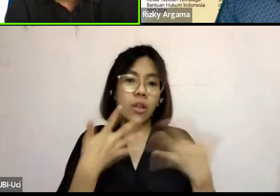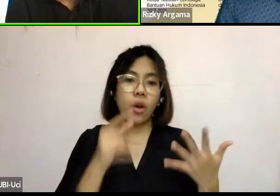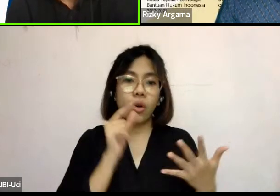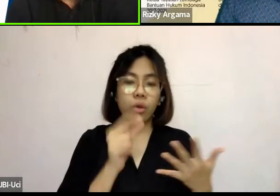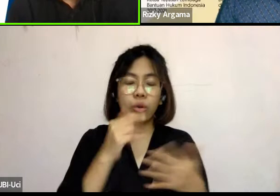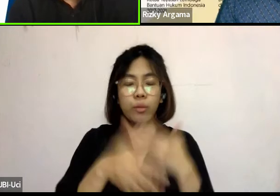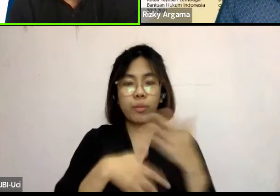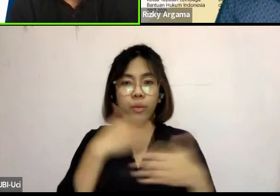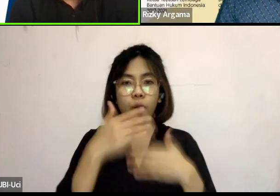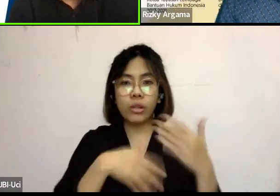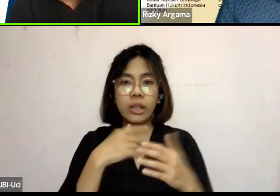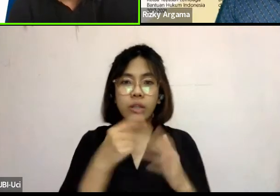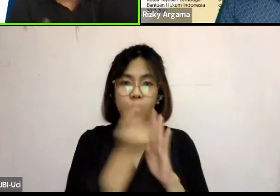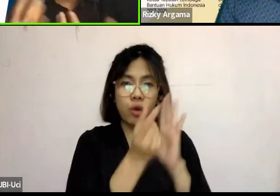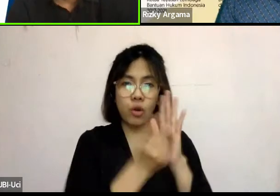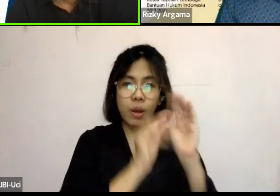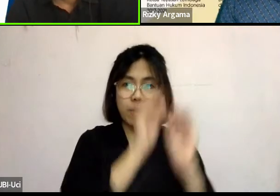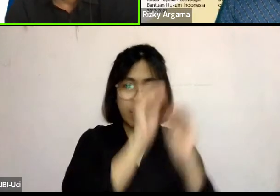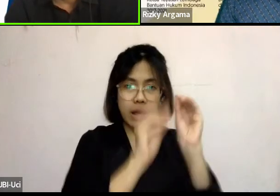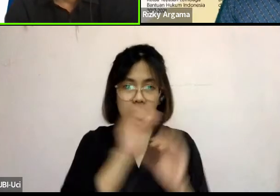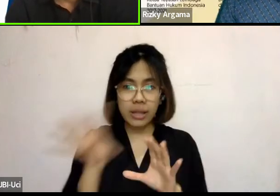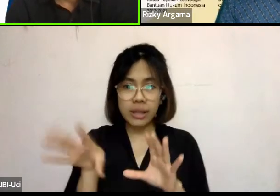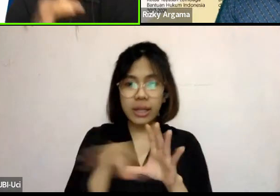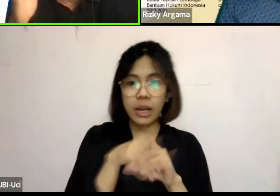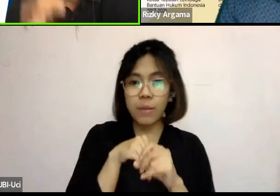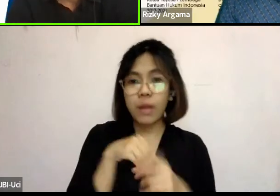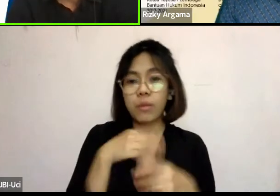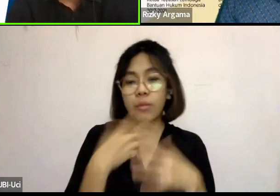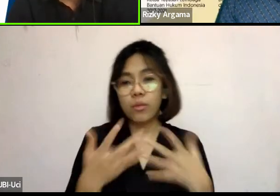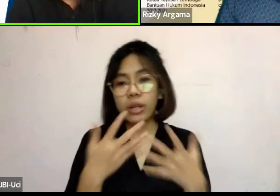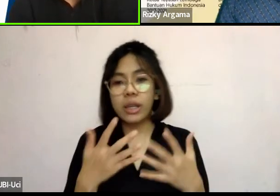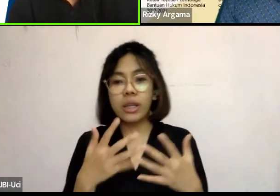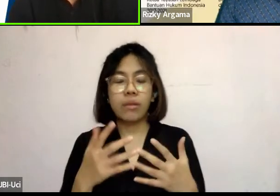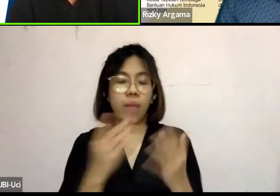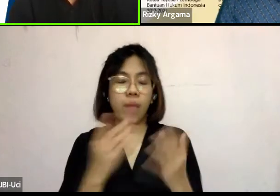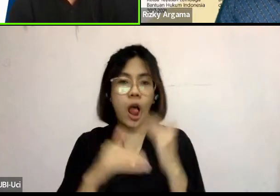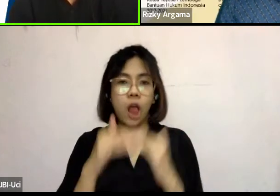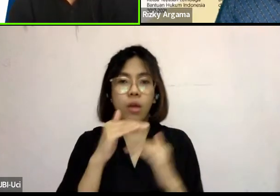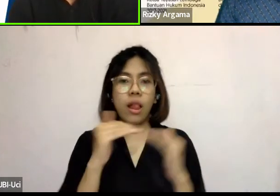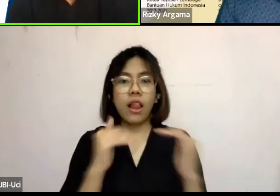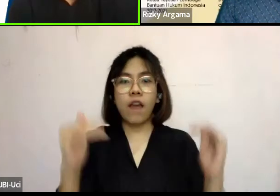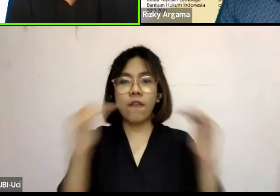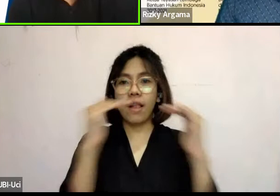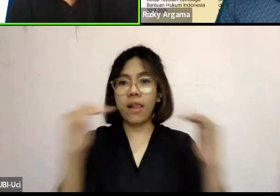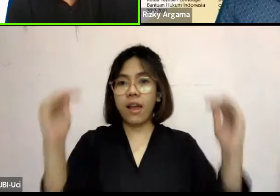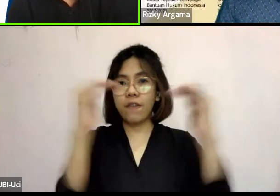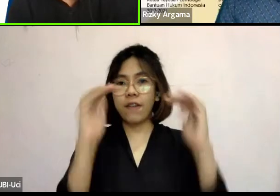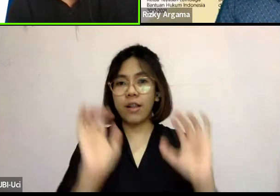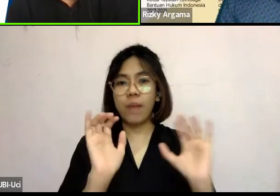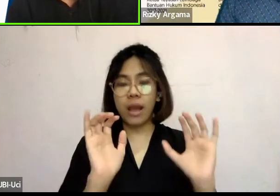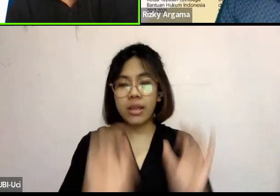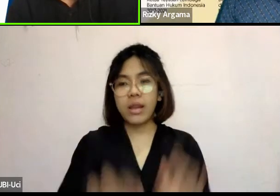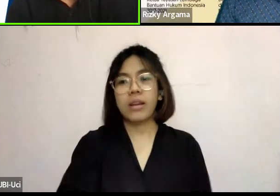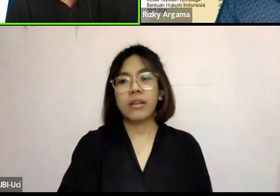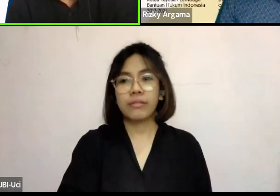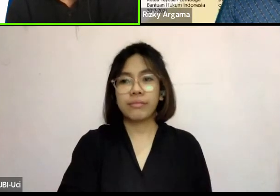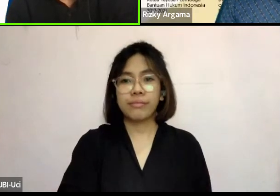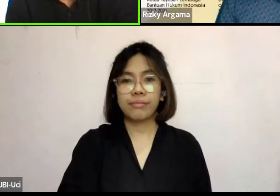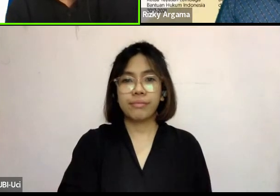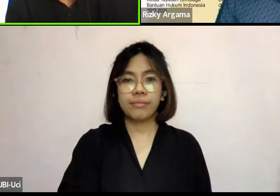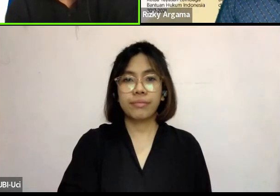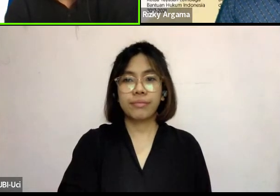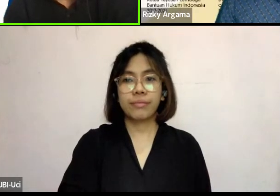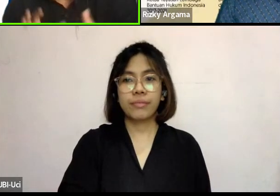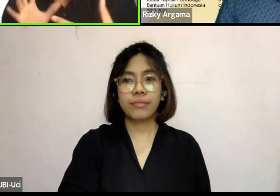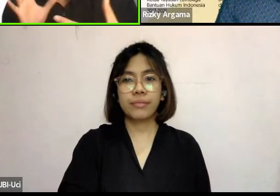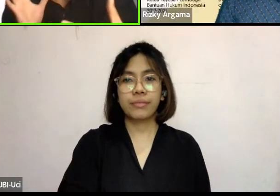perancangan perundang-undangan baik di di berbagai level gitu ya itu seringkali nemuin ketika